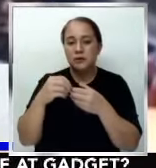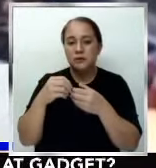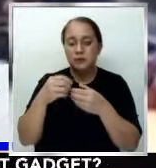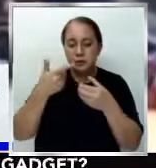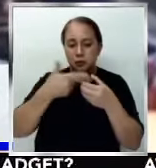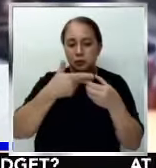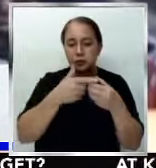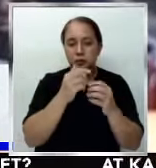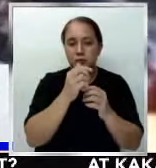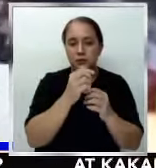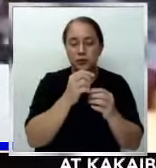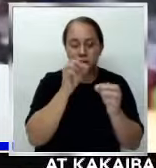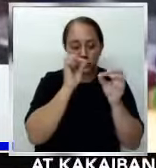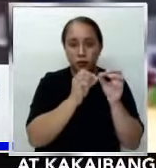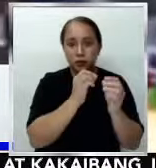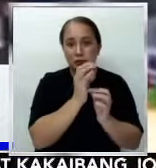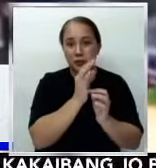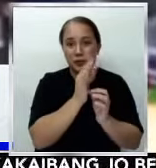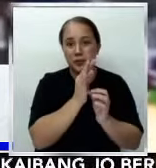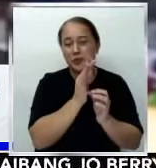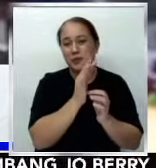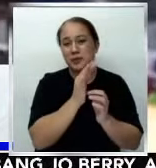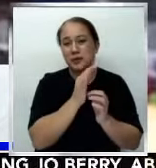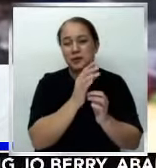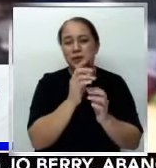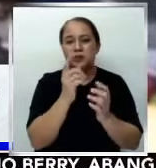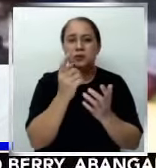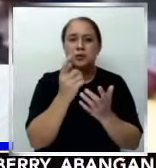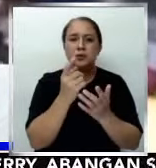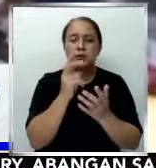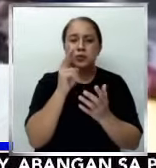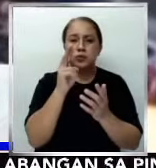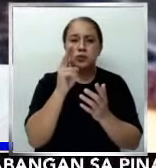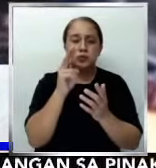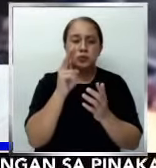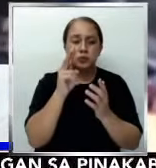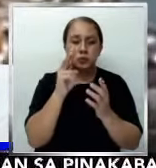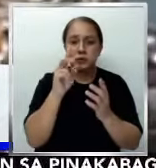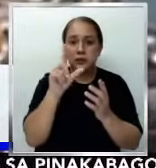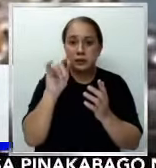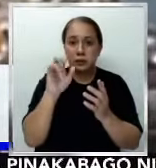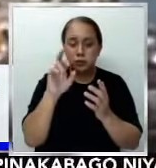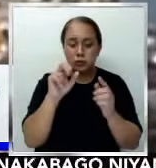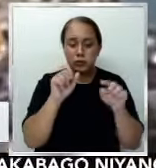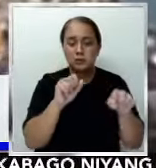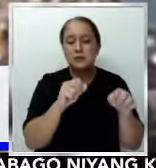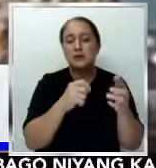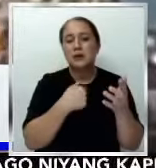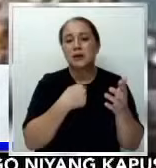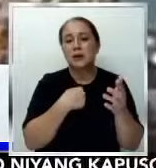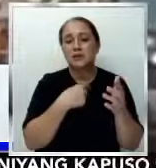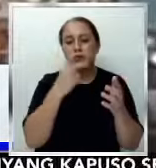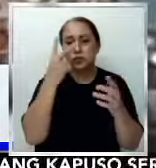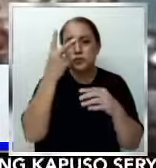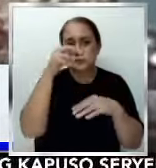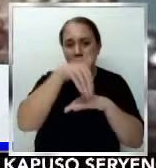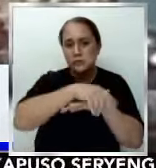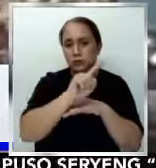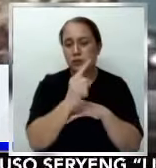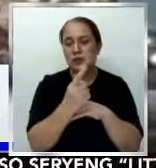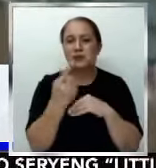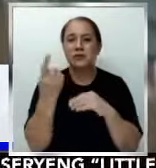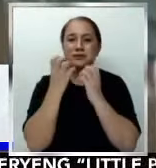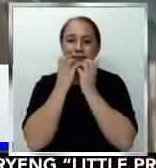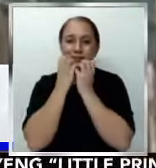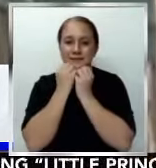litro, dalawang gabi lang. So 60 mas makakatipid kami dito kasi. Sa tala ng Surigao del Norte Electric